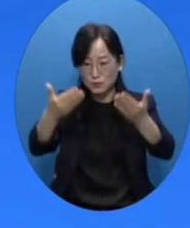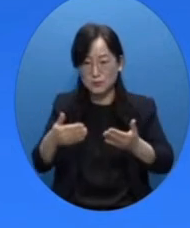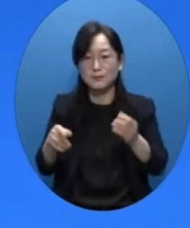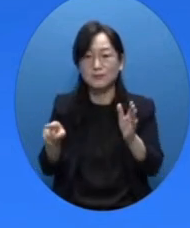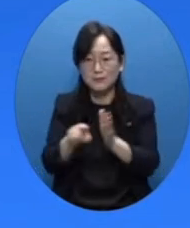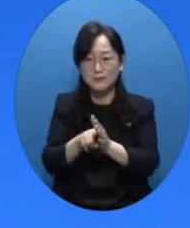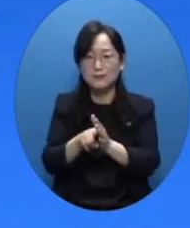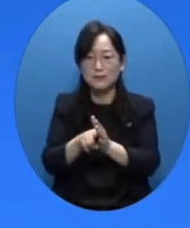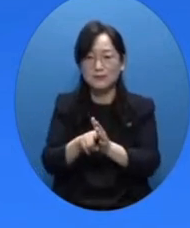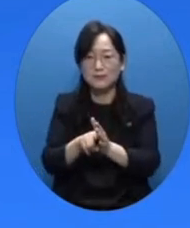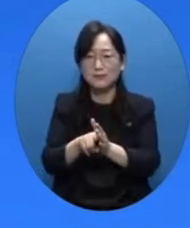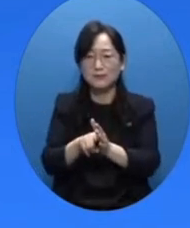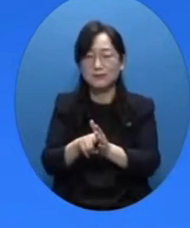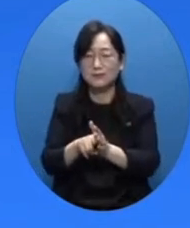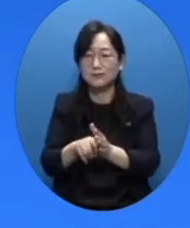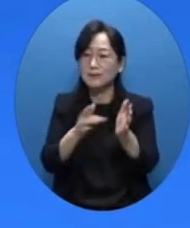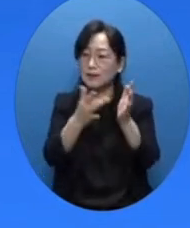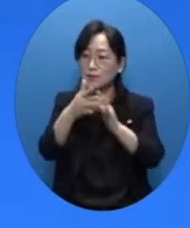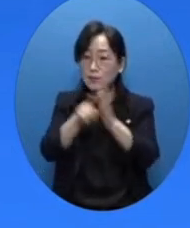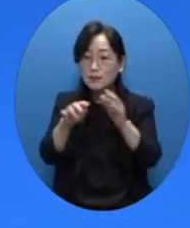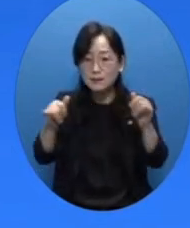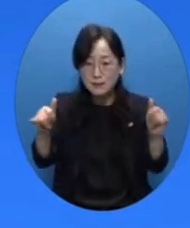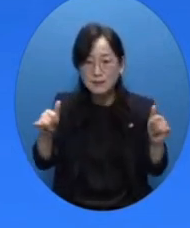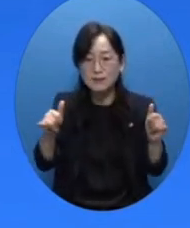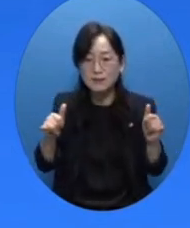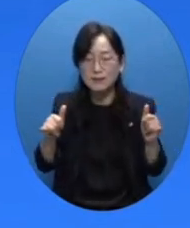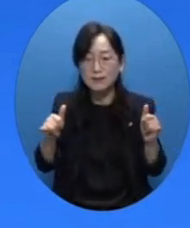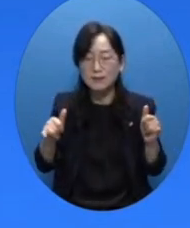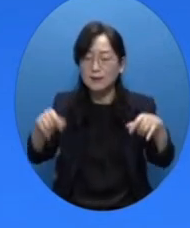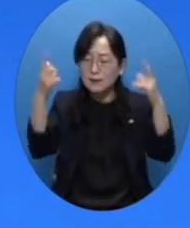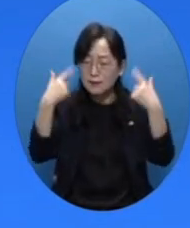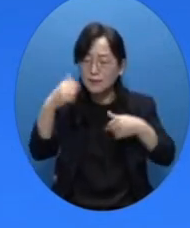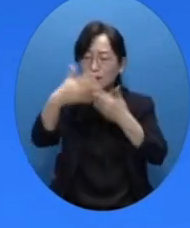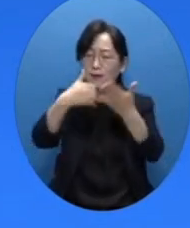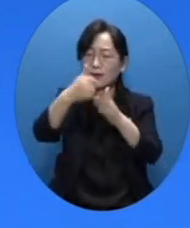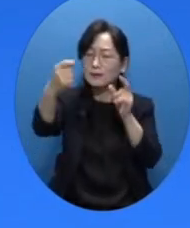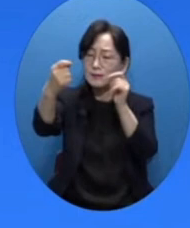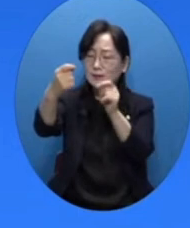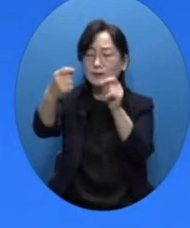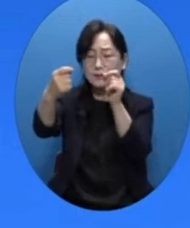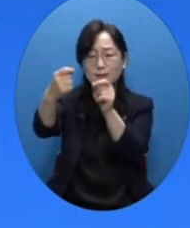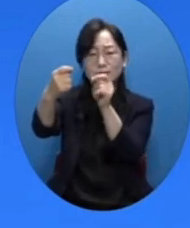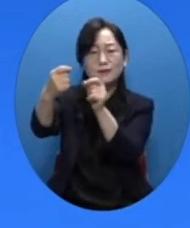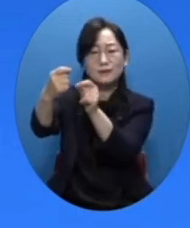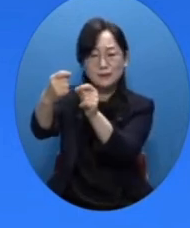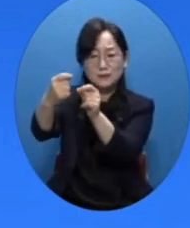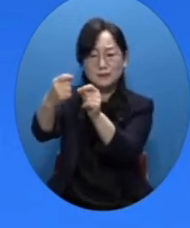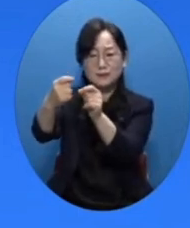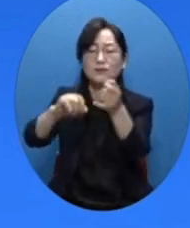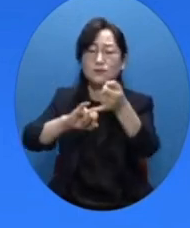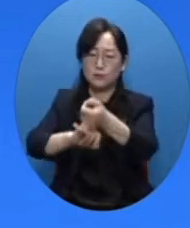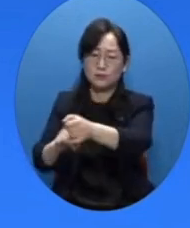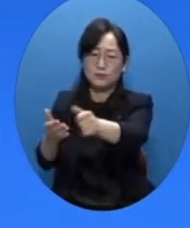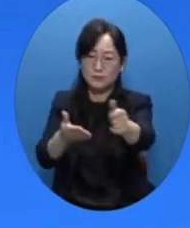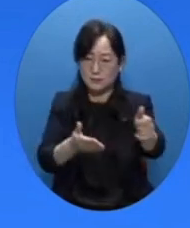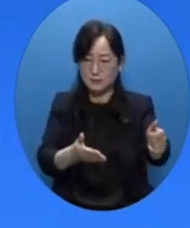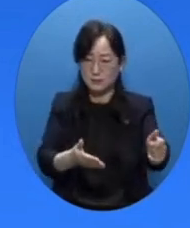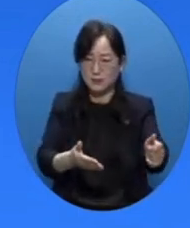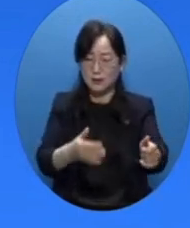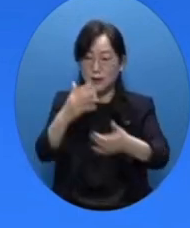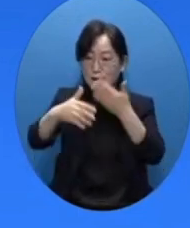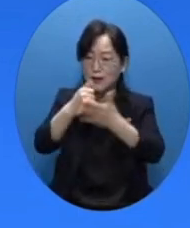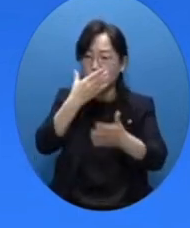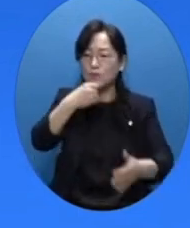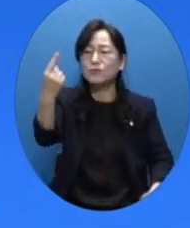것입니다 예수 믿는 사람들은 다만 함께 더 가까이 더 가까이 더 가까이 나가야 됩니다 그렇게 하나님의